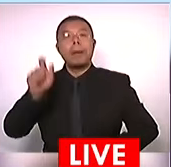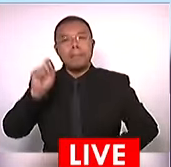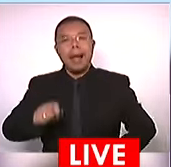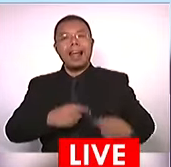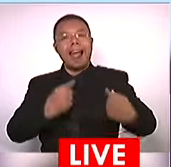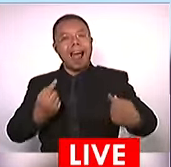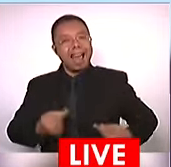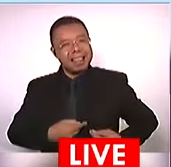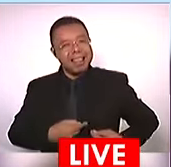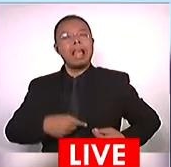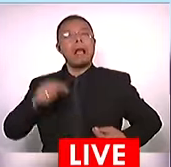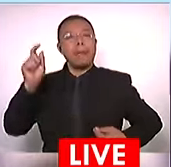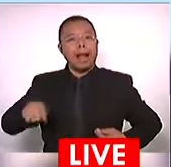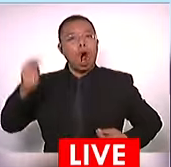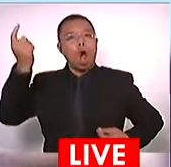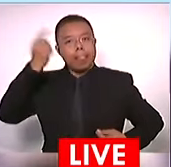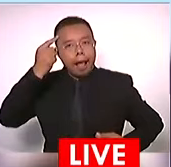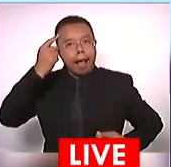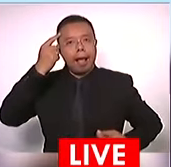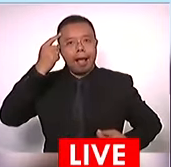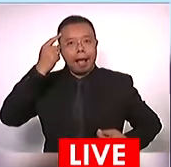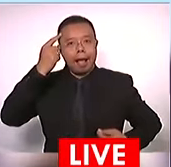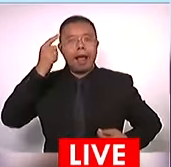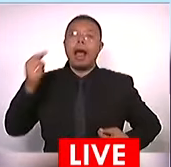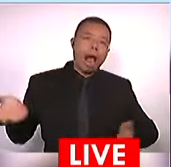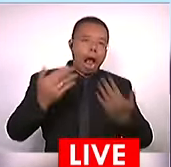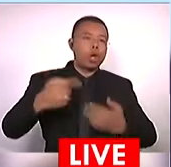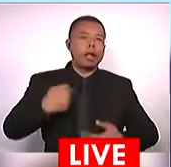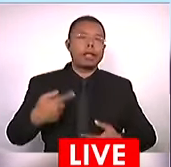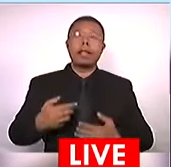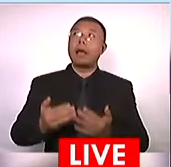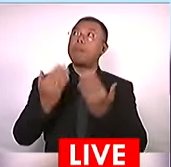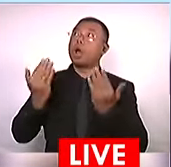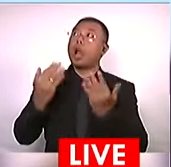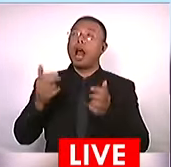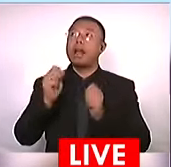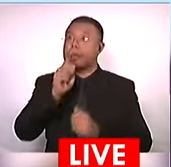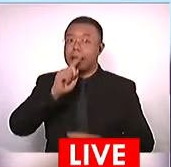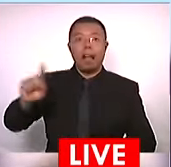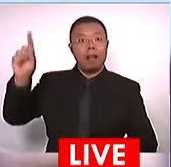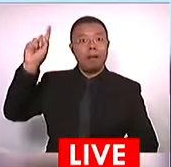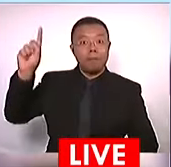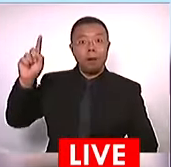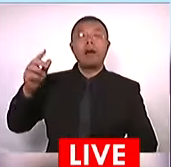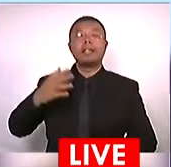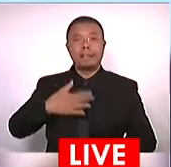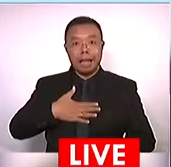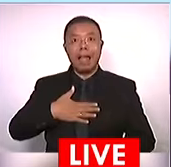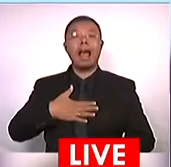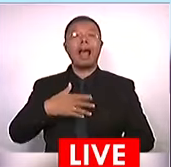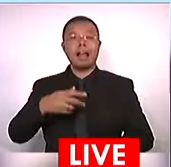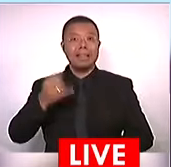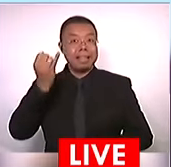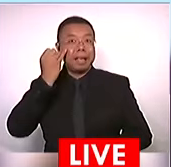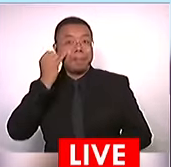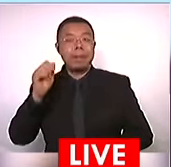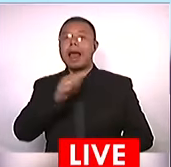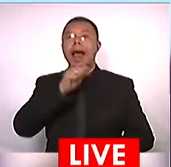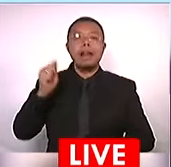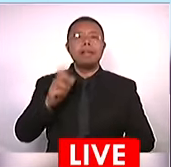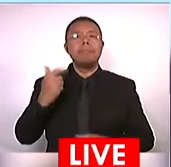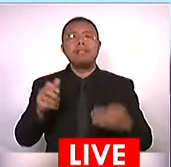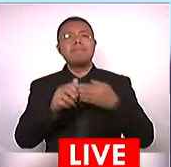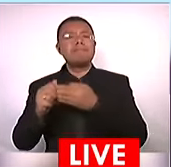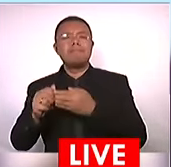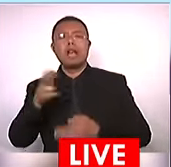pakai hati pakai otak Mari kita berdoa semoga Insyaallah saya dan Mas Anis memimpin